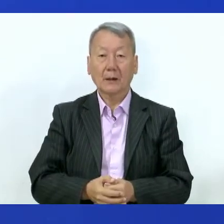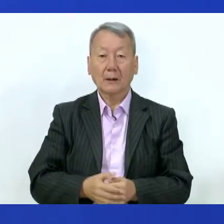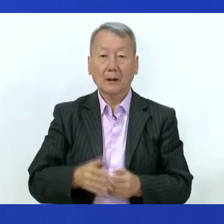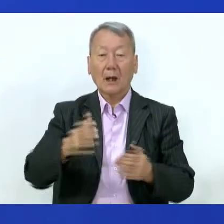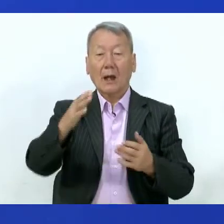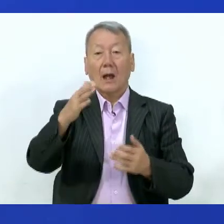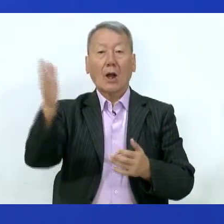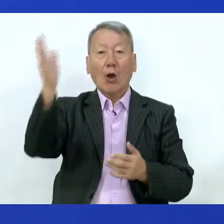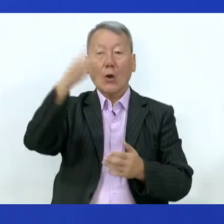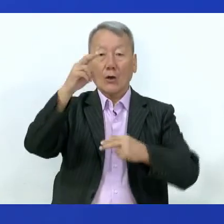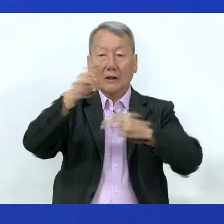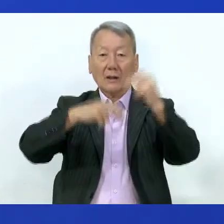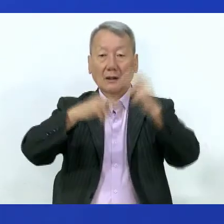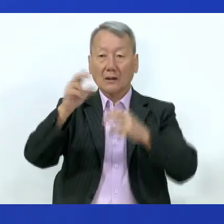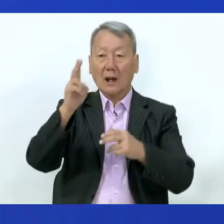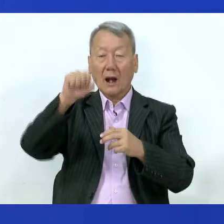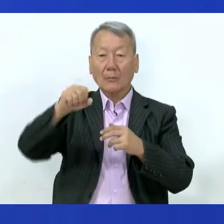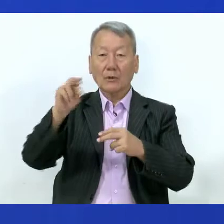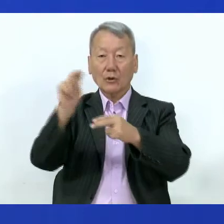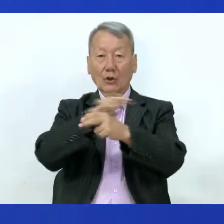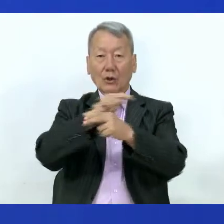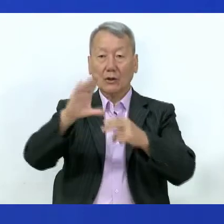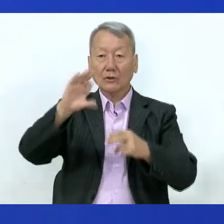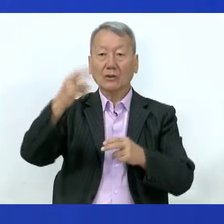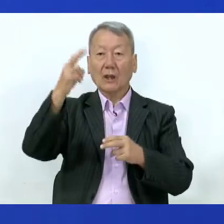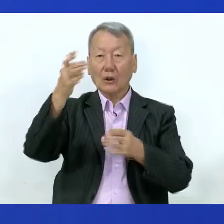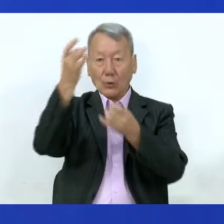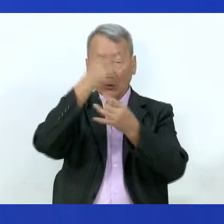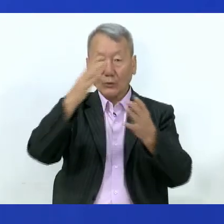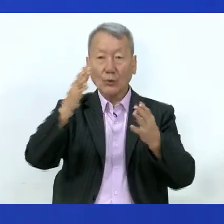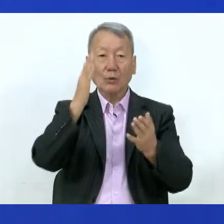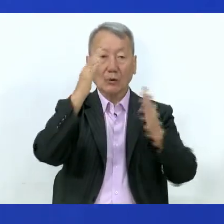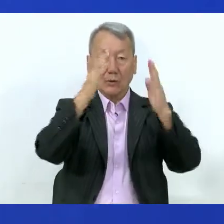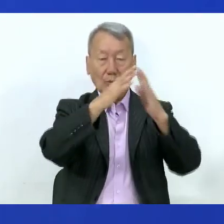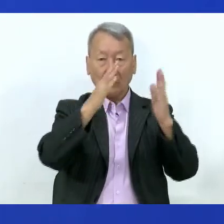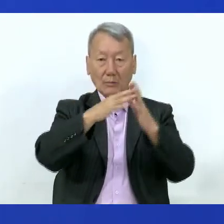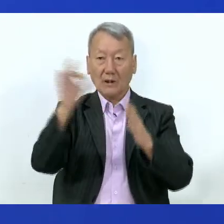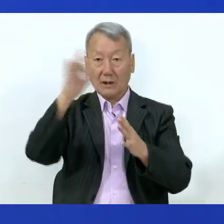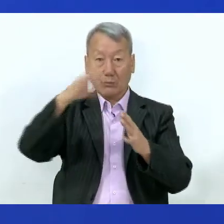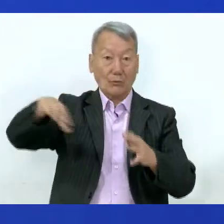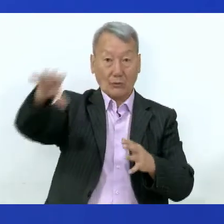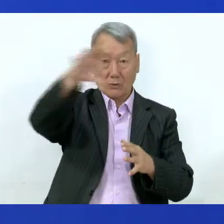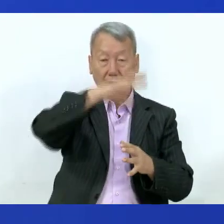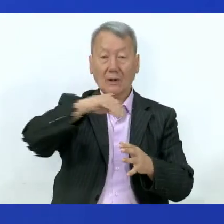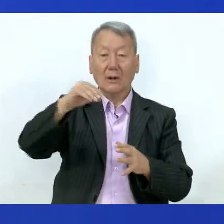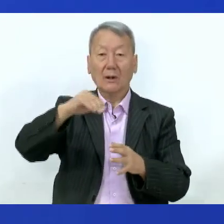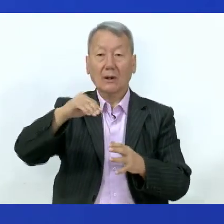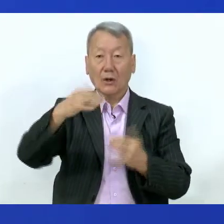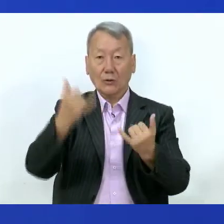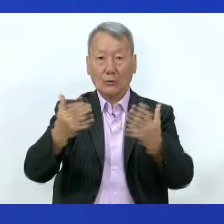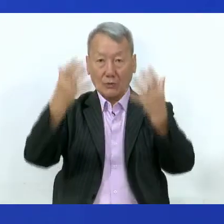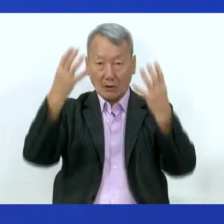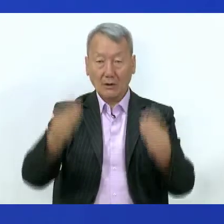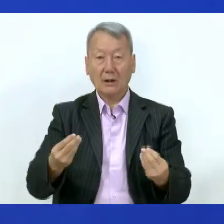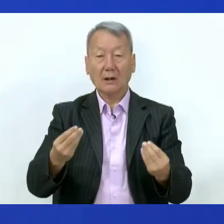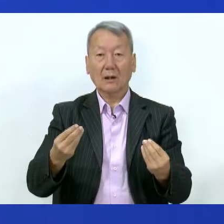Қаңпей көріне қампты, lois ұлдышмын қурай қалпыр? Құрgrade қанпай